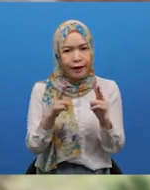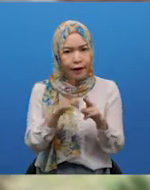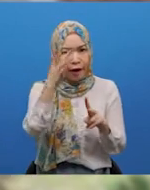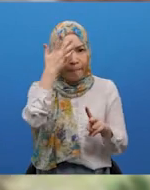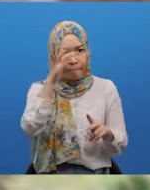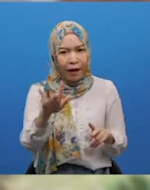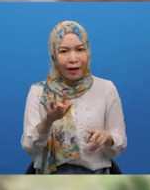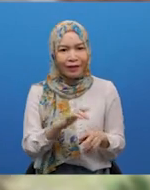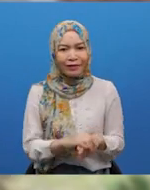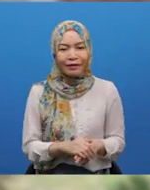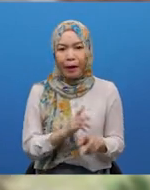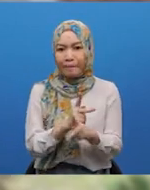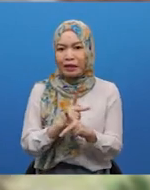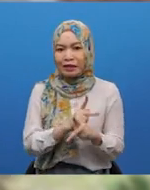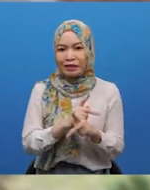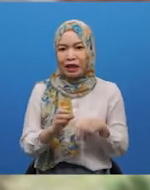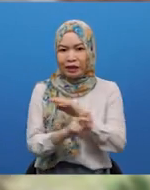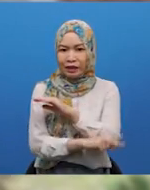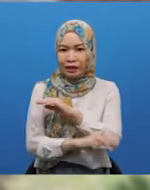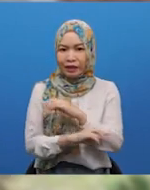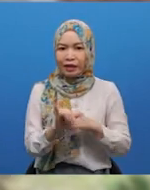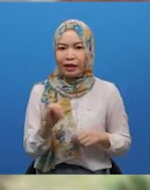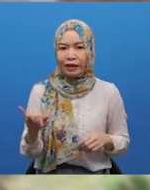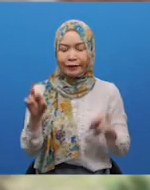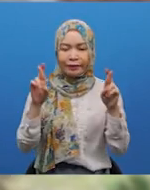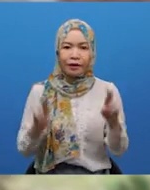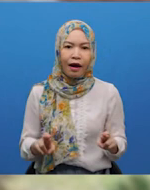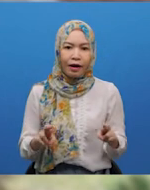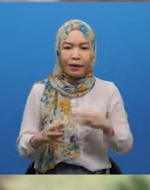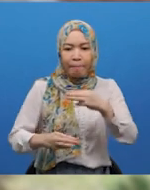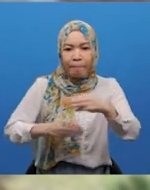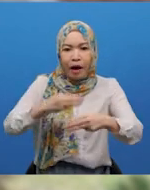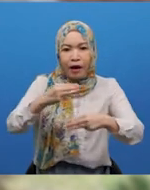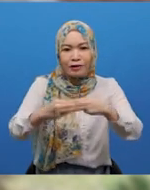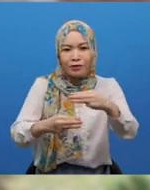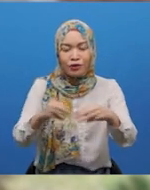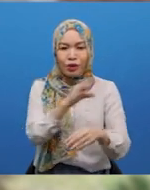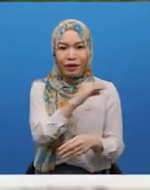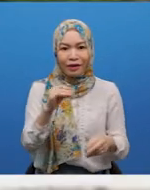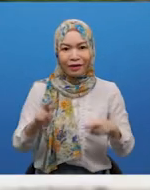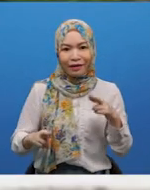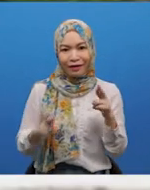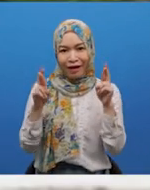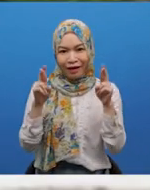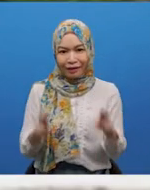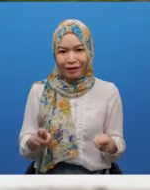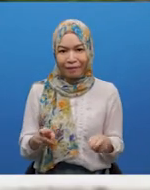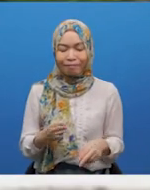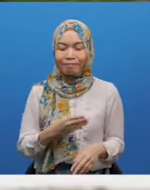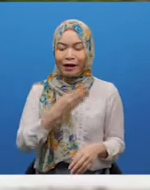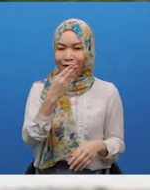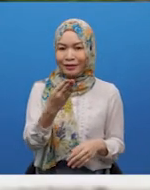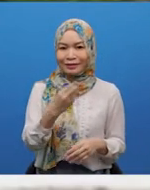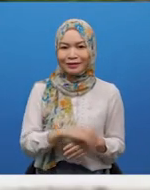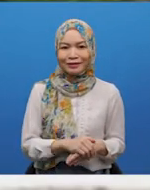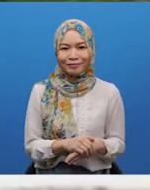negaranya berkembang maju dan rakyat hidup dalam keadaan aman harmoni. Baiklah murid-murid, di